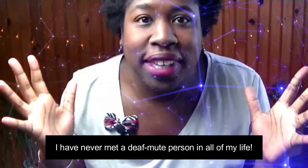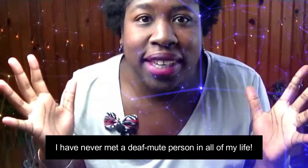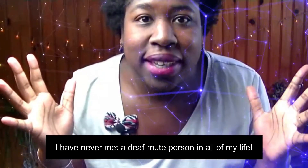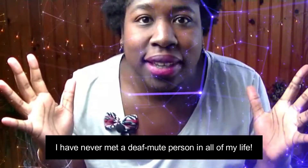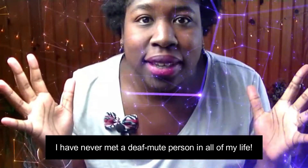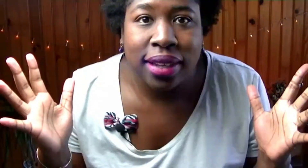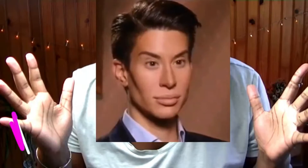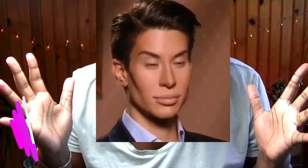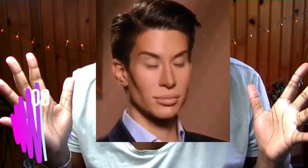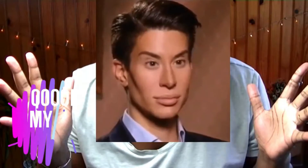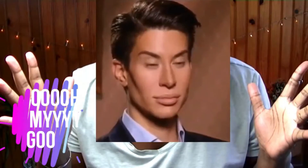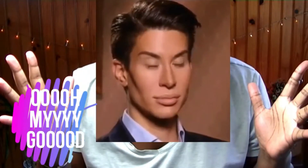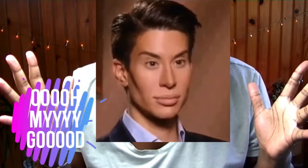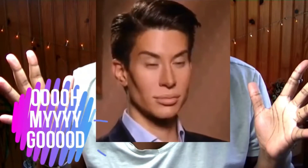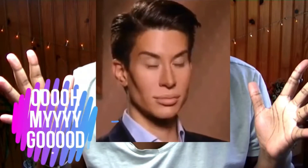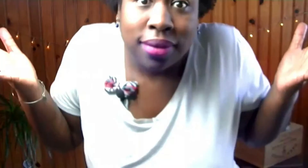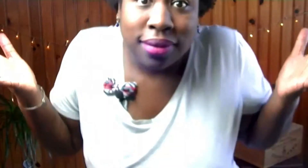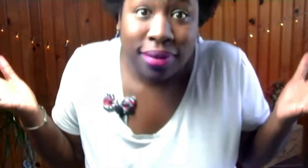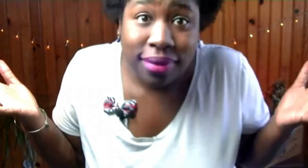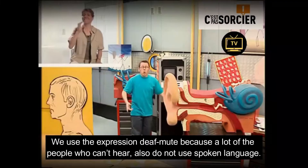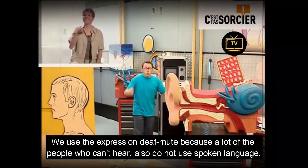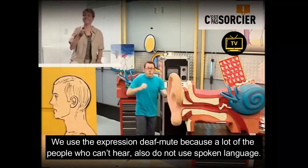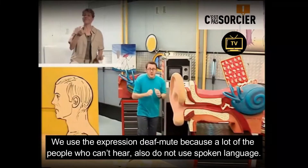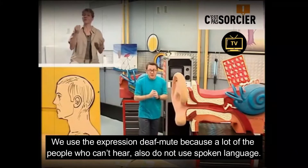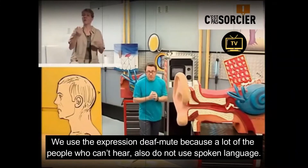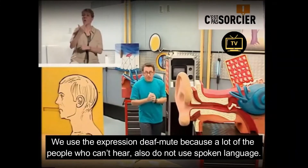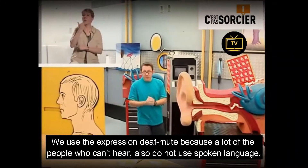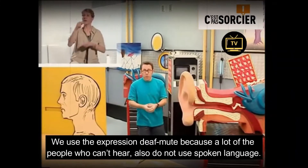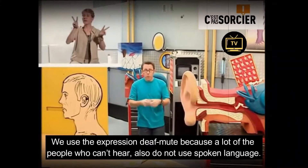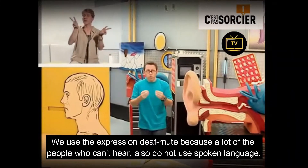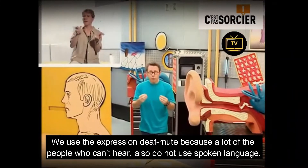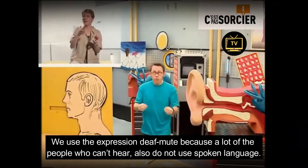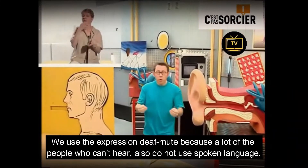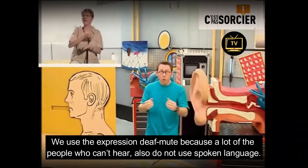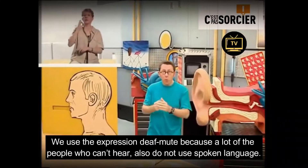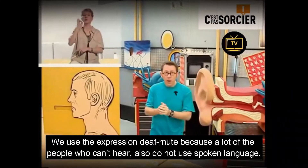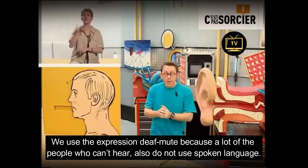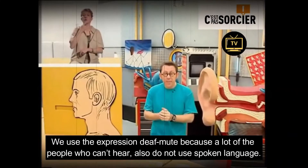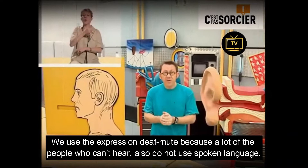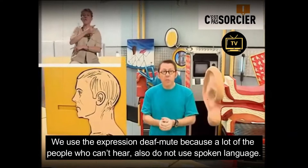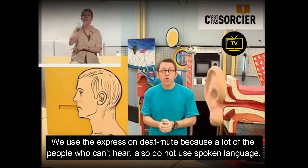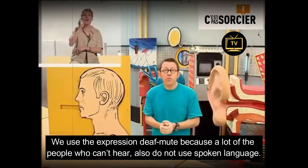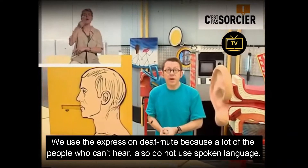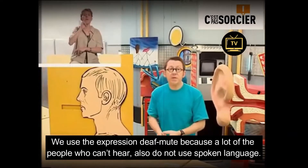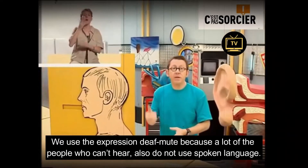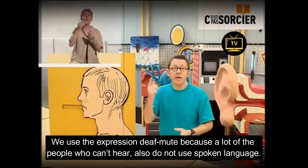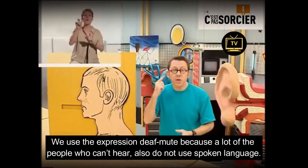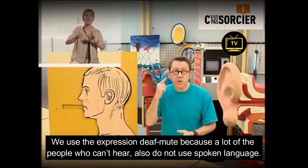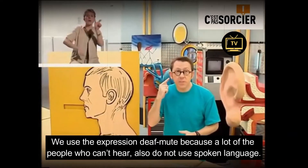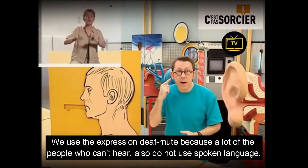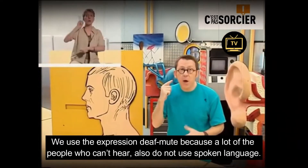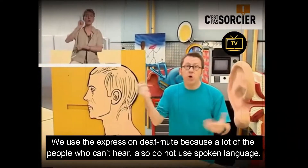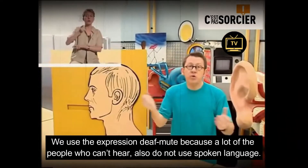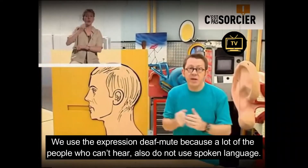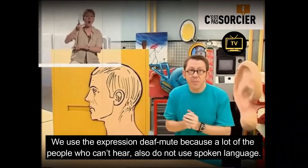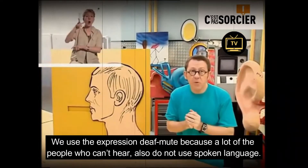toute ma vie. Oh my God! On utilise l'expression sourd-muet parce que beaucoup de personnes qui